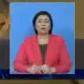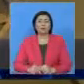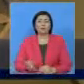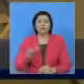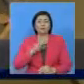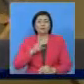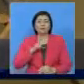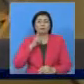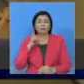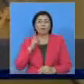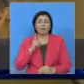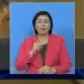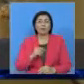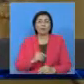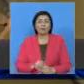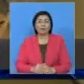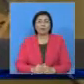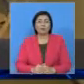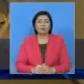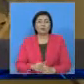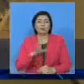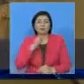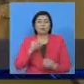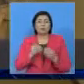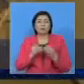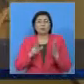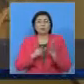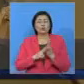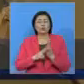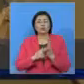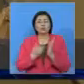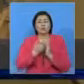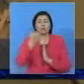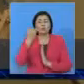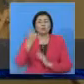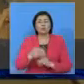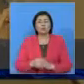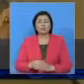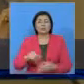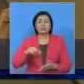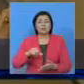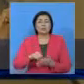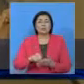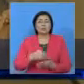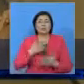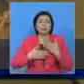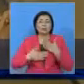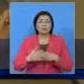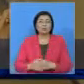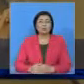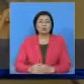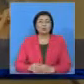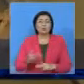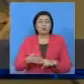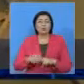біздің жасымыздың мысалы 18-ден әрман қарай жаңағы жас шектемей қатыстырып жатқанына қуаныштымыз. Осында